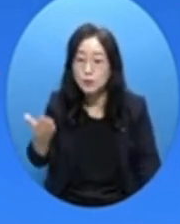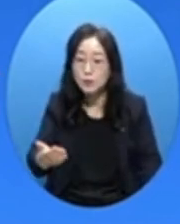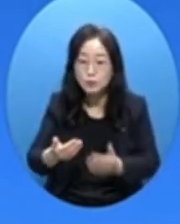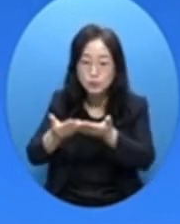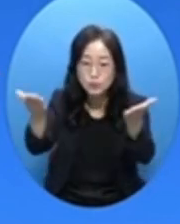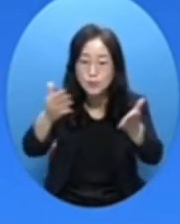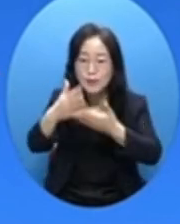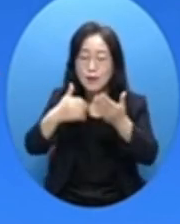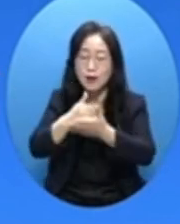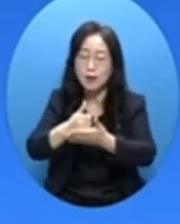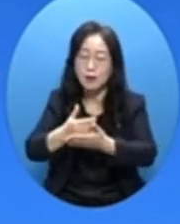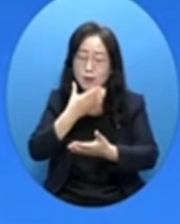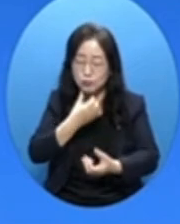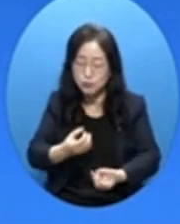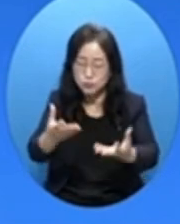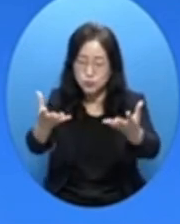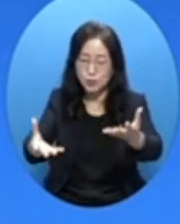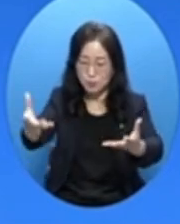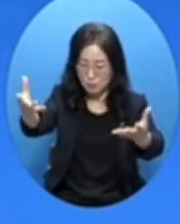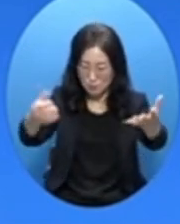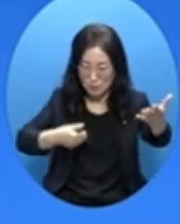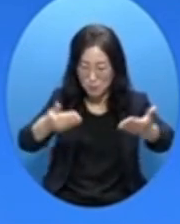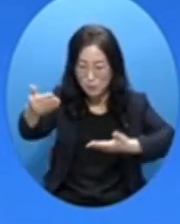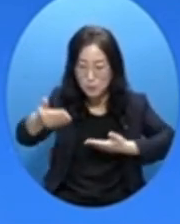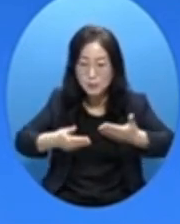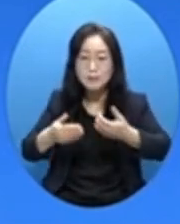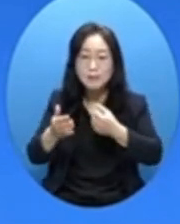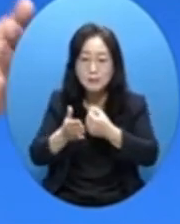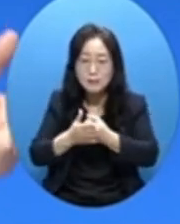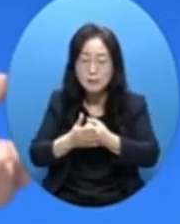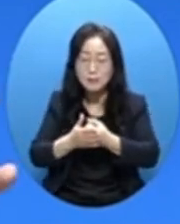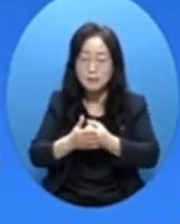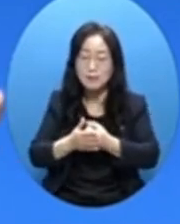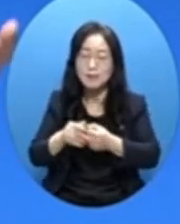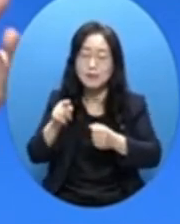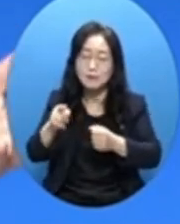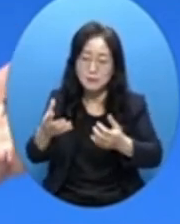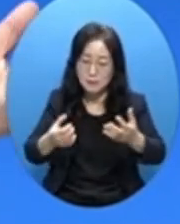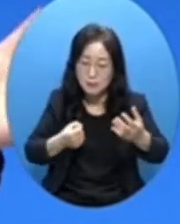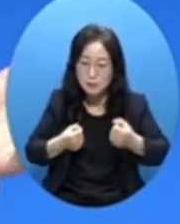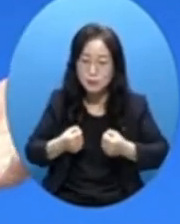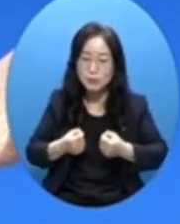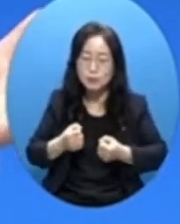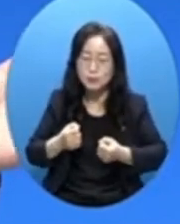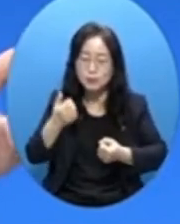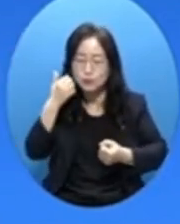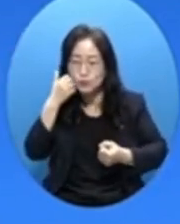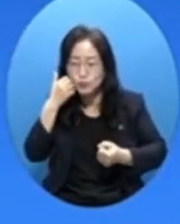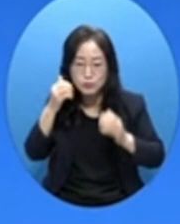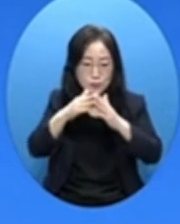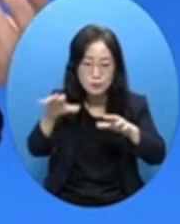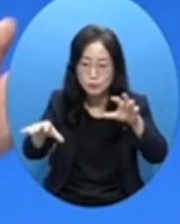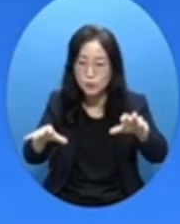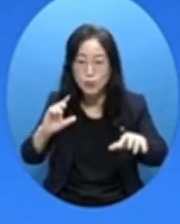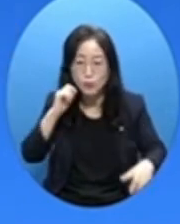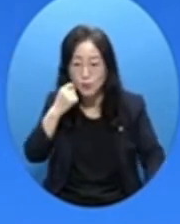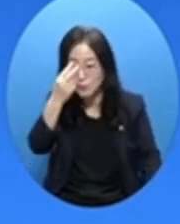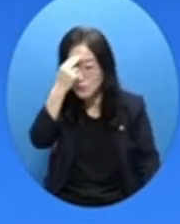너무나 많기 때문에 그동 받은 바 축복을 여러분 주위에 고통당하는 이웃에게